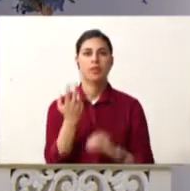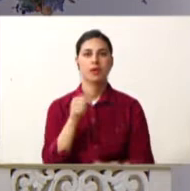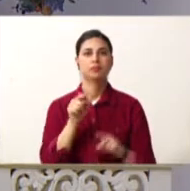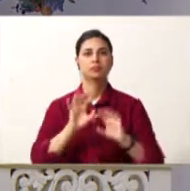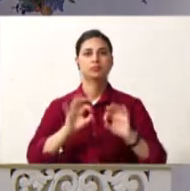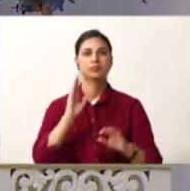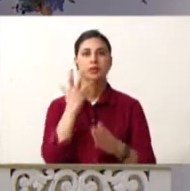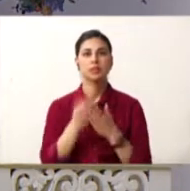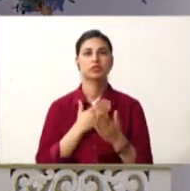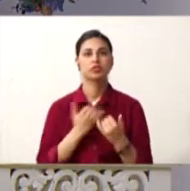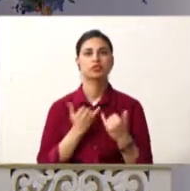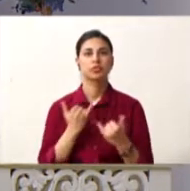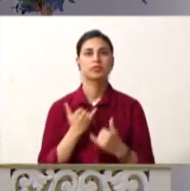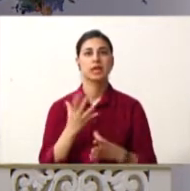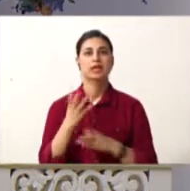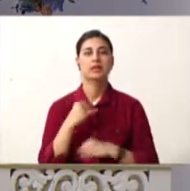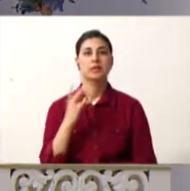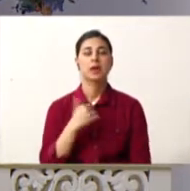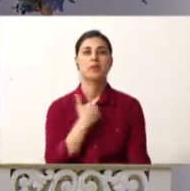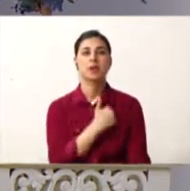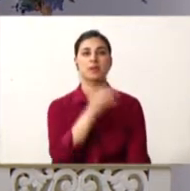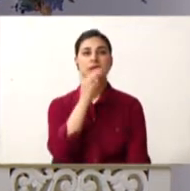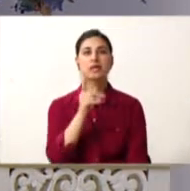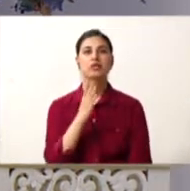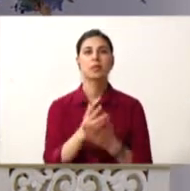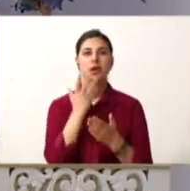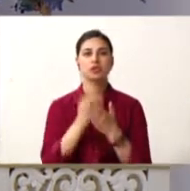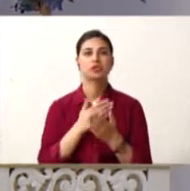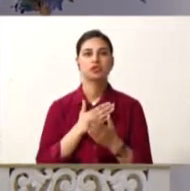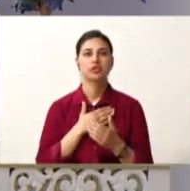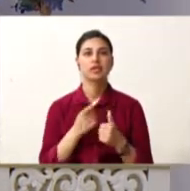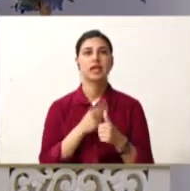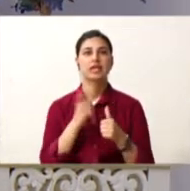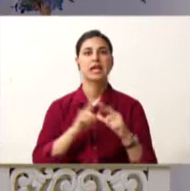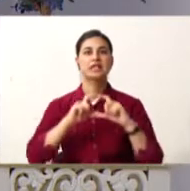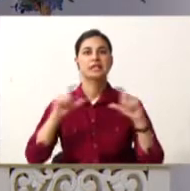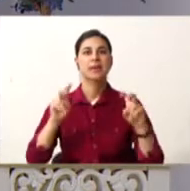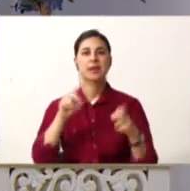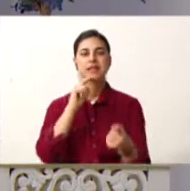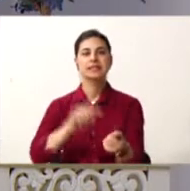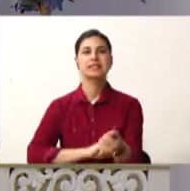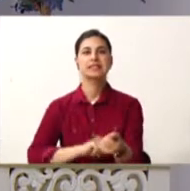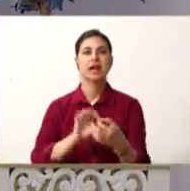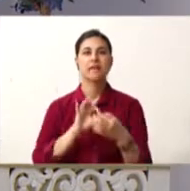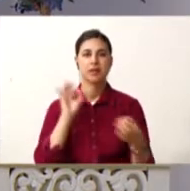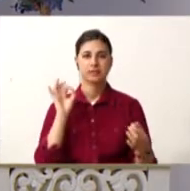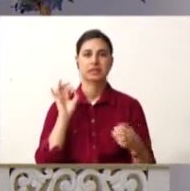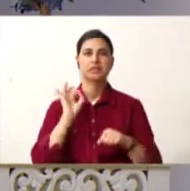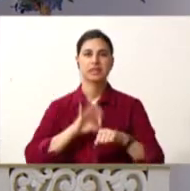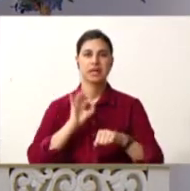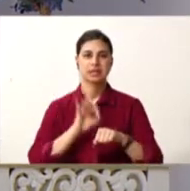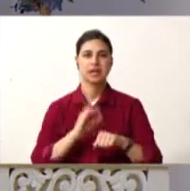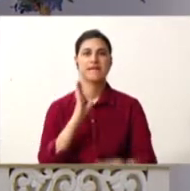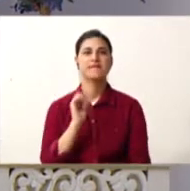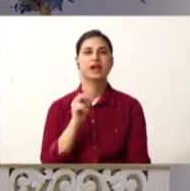ჩვენ სტუმრებთან ერთად, მაგრამ მე მინდა გითხრათ, რატომ არის ჩვენი გადაცემის სათაური სისხლძარღვების სისტემური დაზიანება. ვასკულიტი,